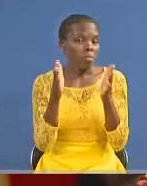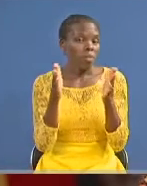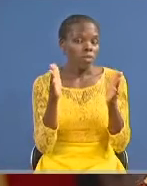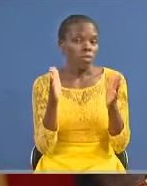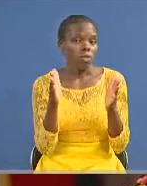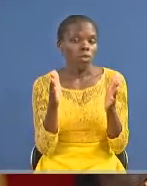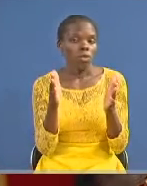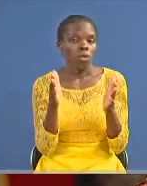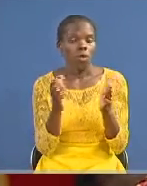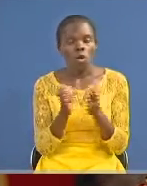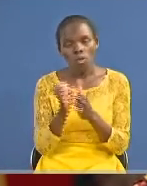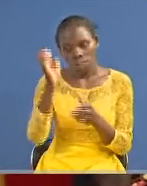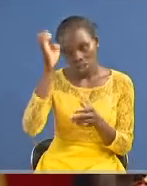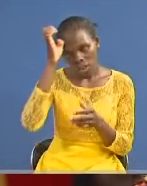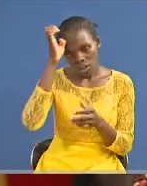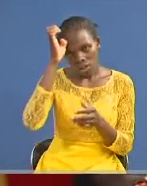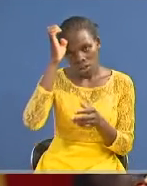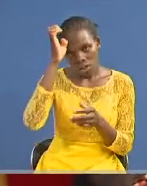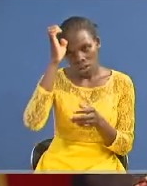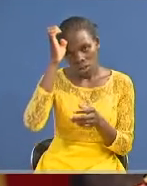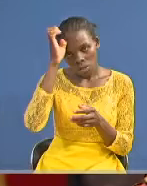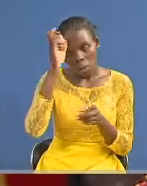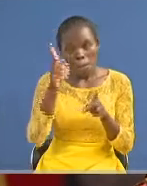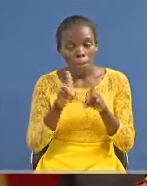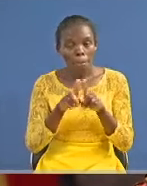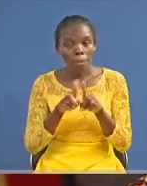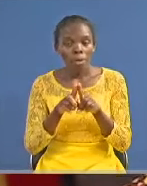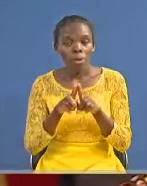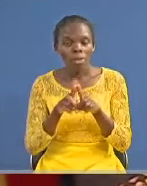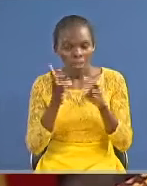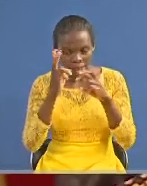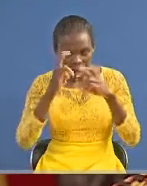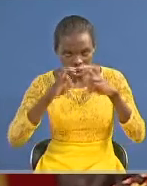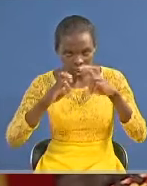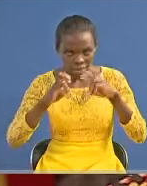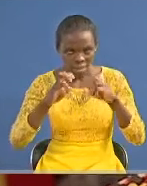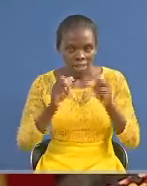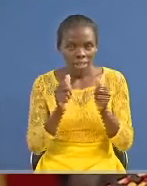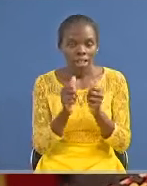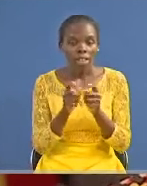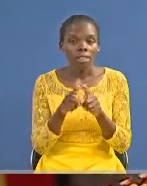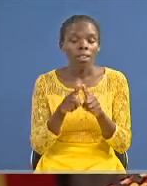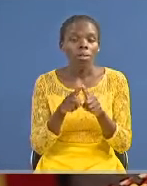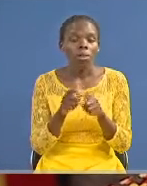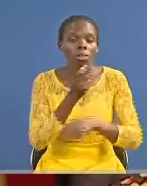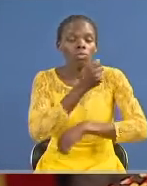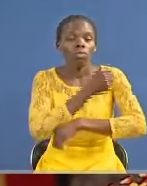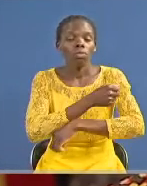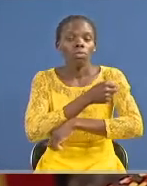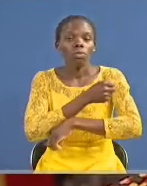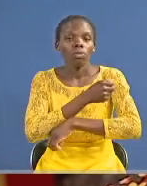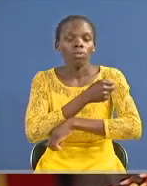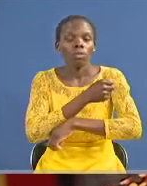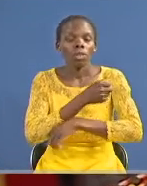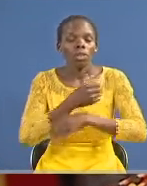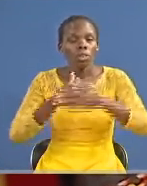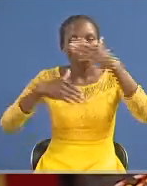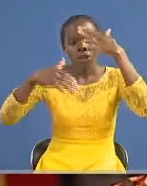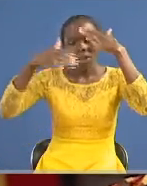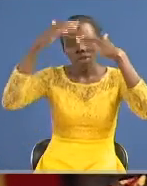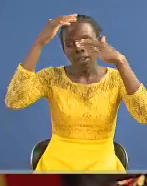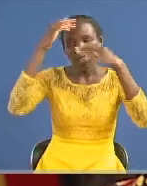of tertiary education, both in terms of access as well as scope. And our